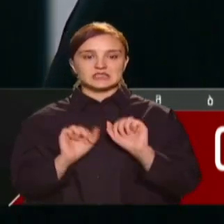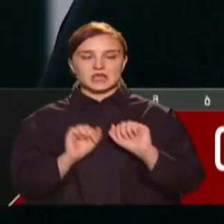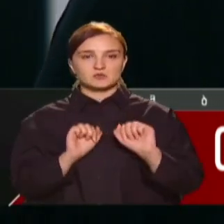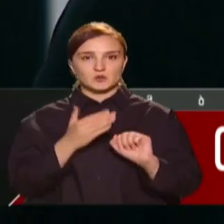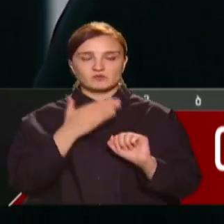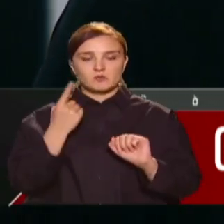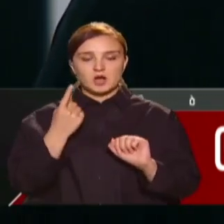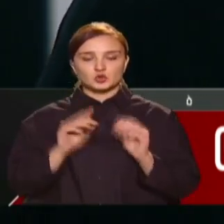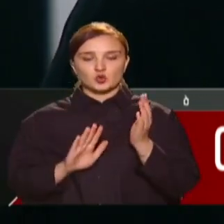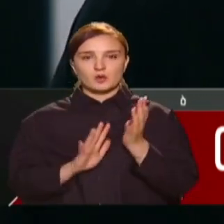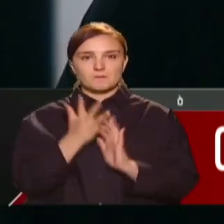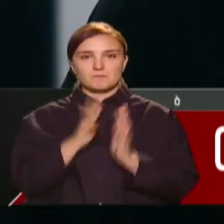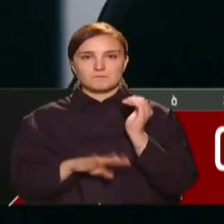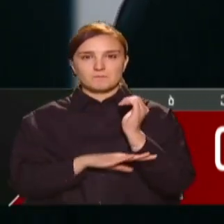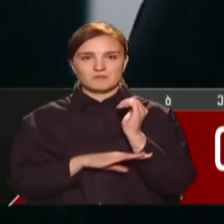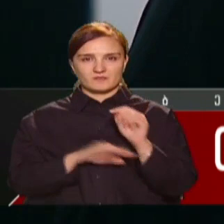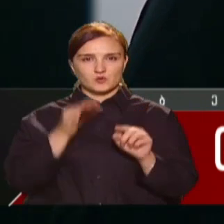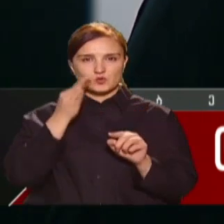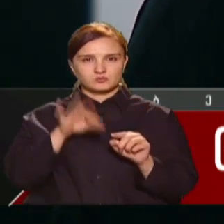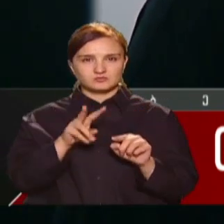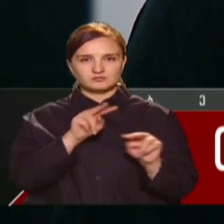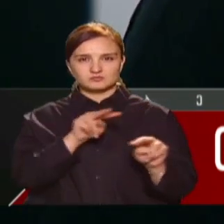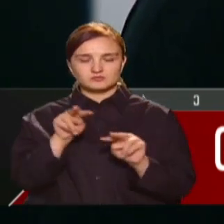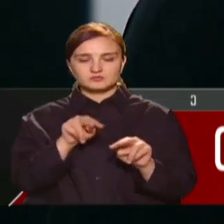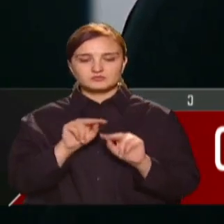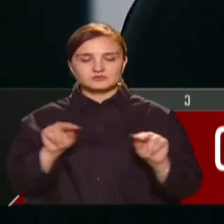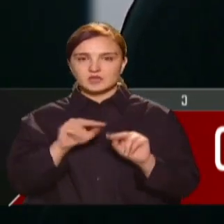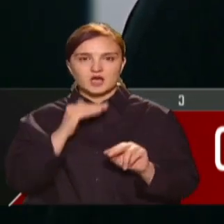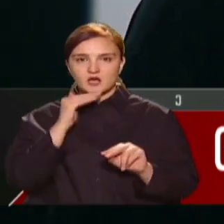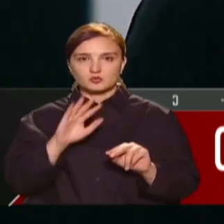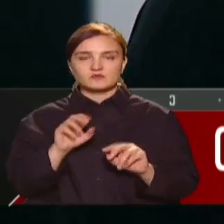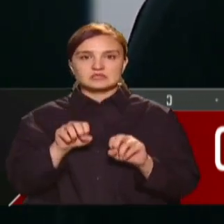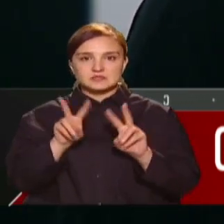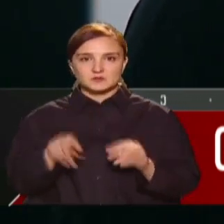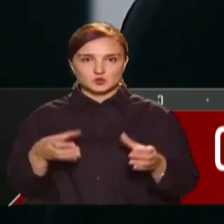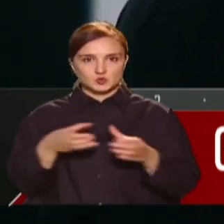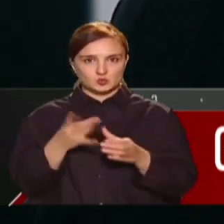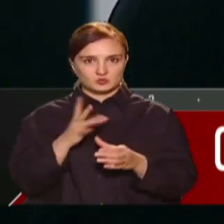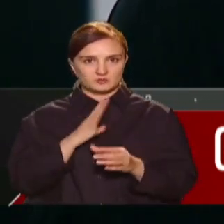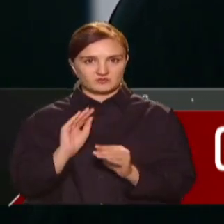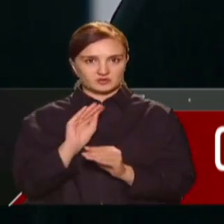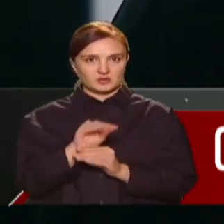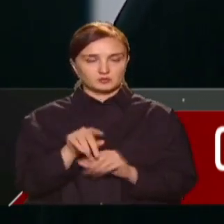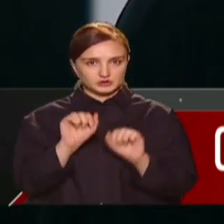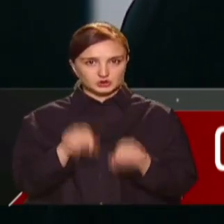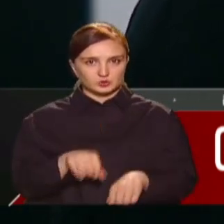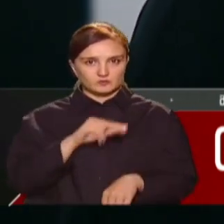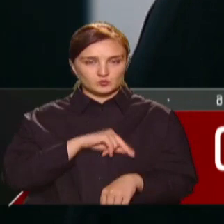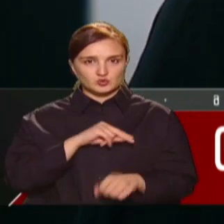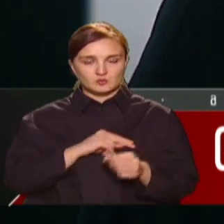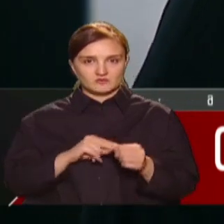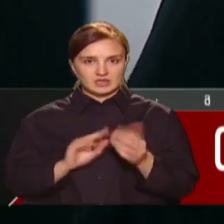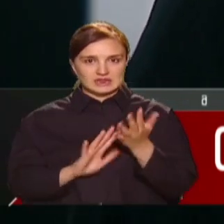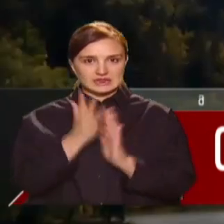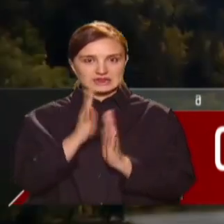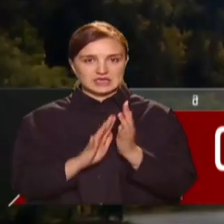stavleba metqevebis ar shvelis amas da damatebit kide unda qavdes spets shkupi romasat sheuzlia mushaoba tqis